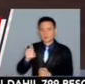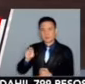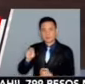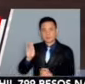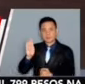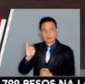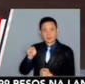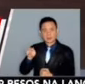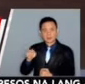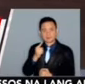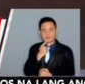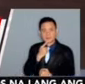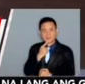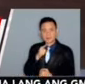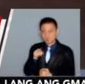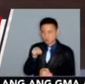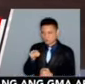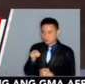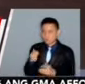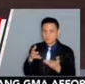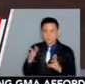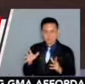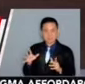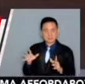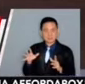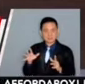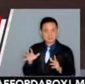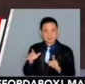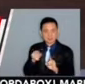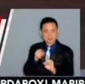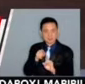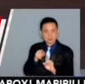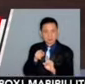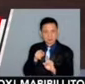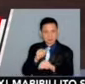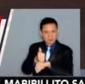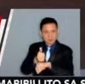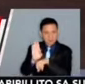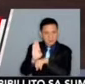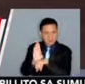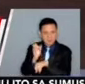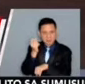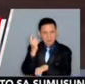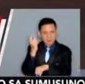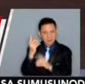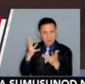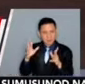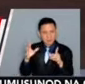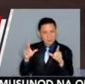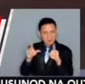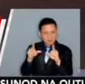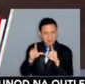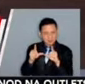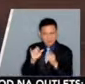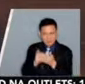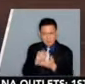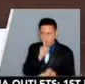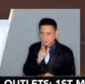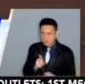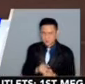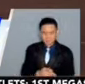some patients without the necessary licenses here in the Philippines Is it true I have no comment